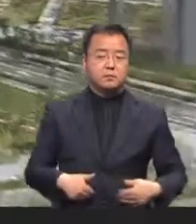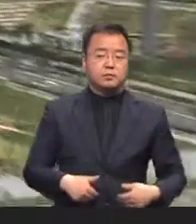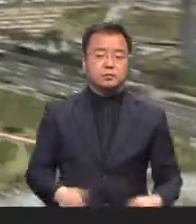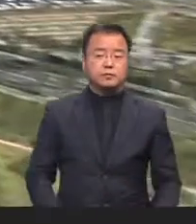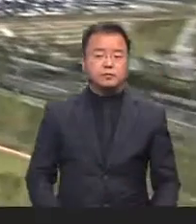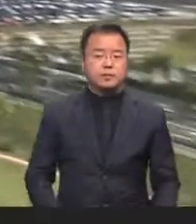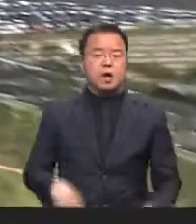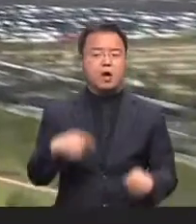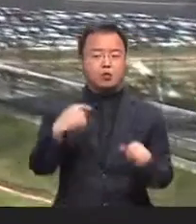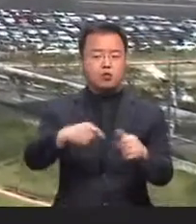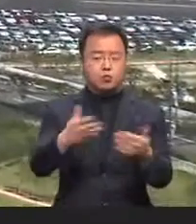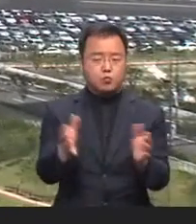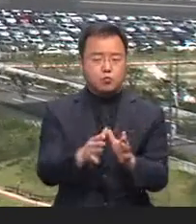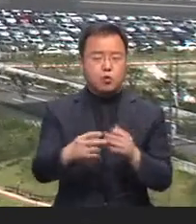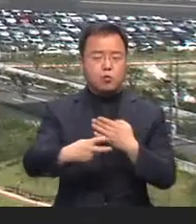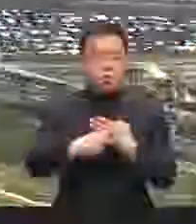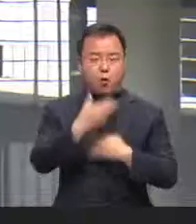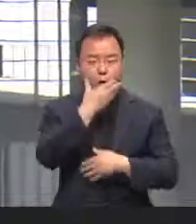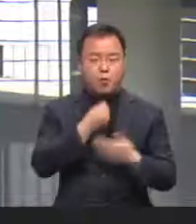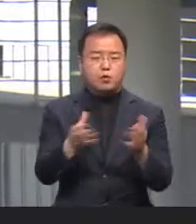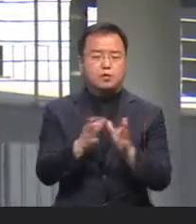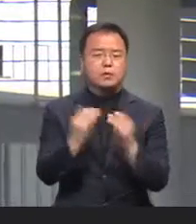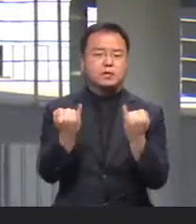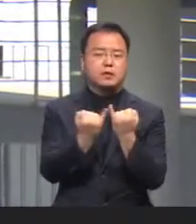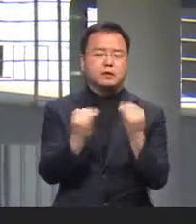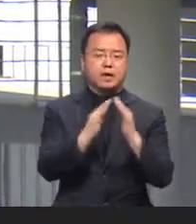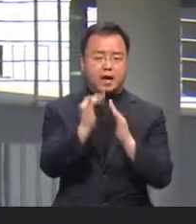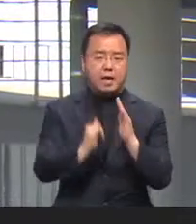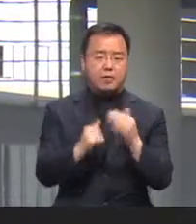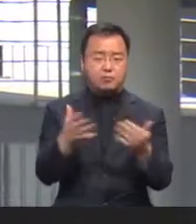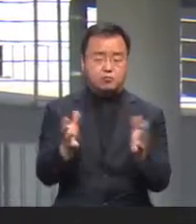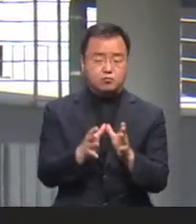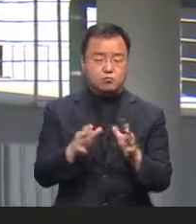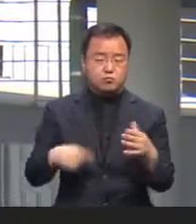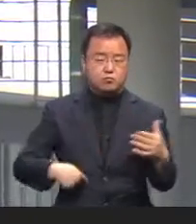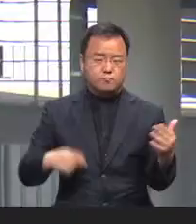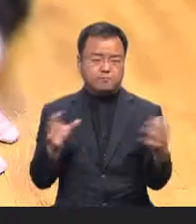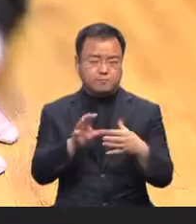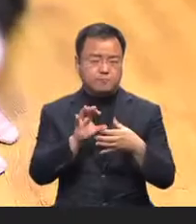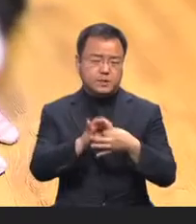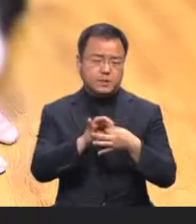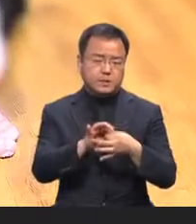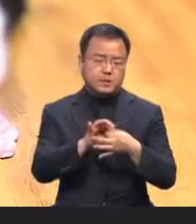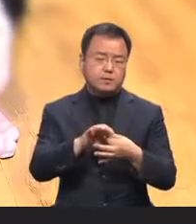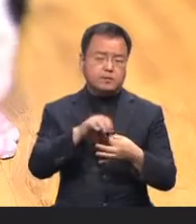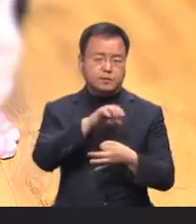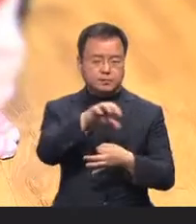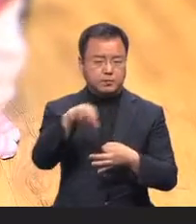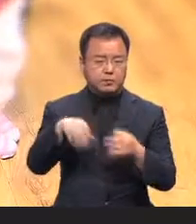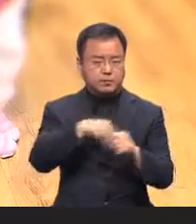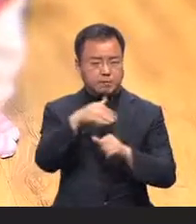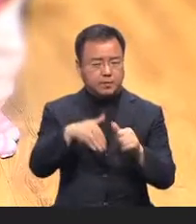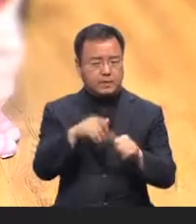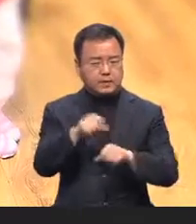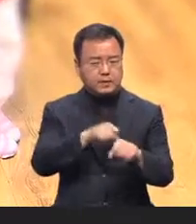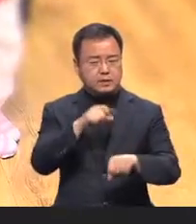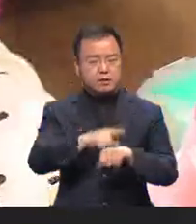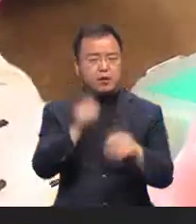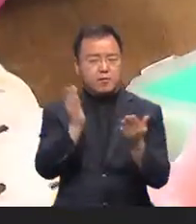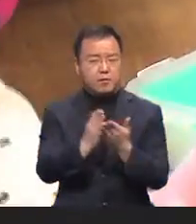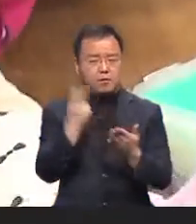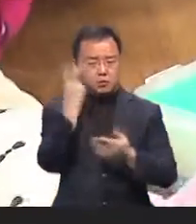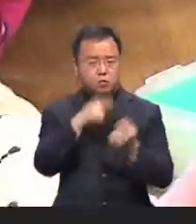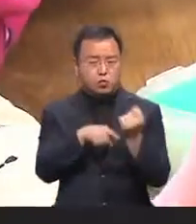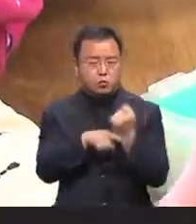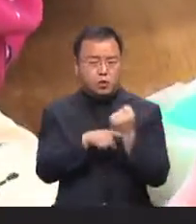교육부는 보건복지부와 여성가족부 댕 관련 부처와 협력해 영 유아 특성에 맞는 조사를 기획하고 있다고 밝혔습니다